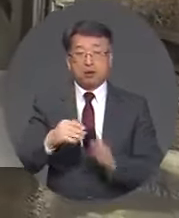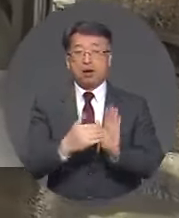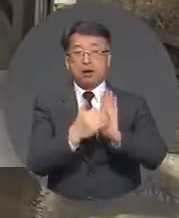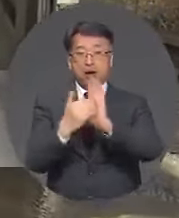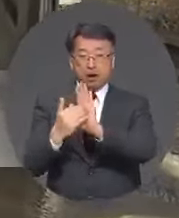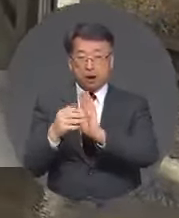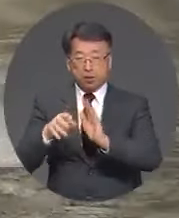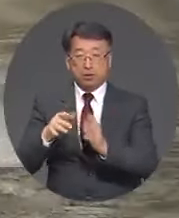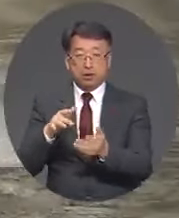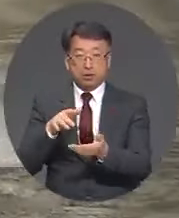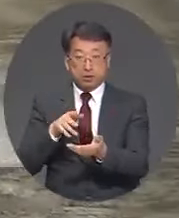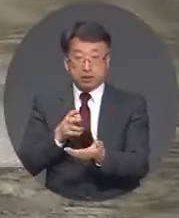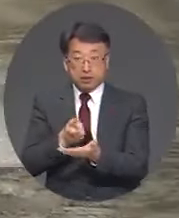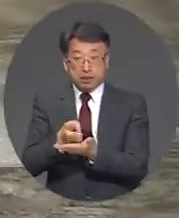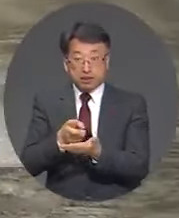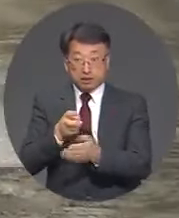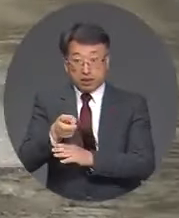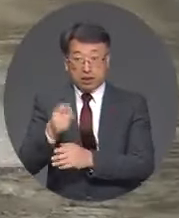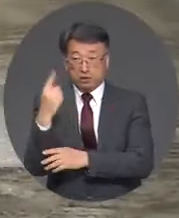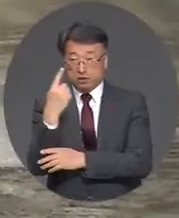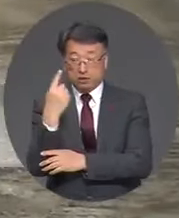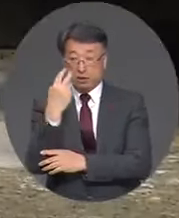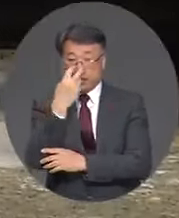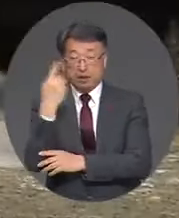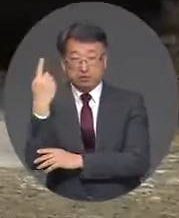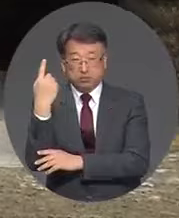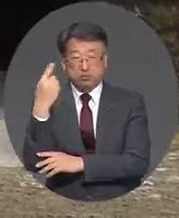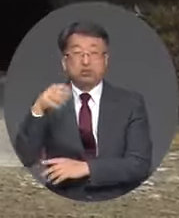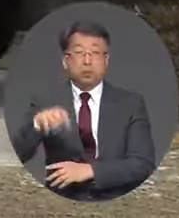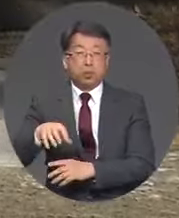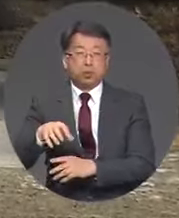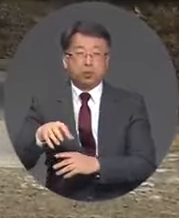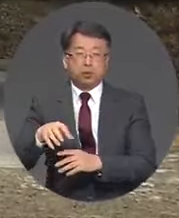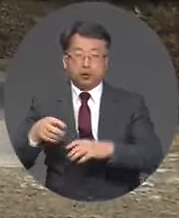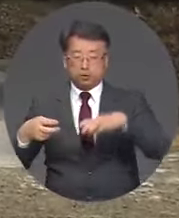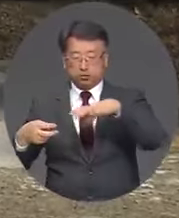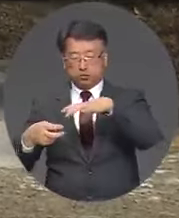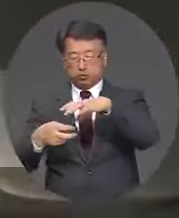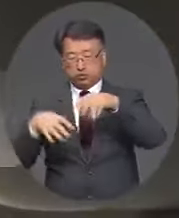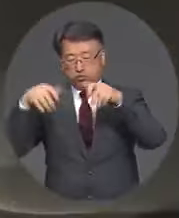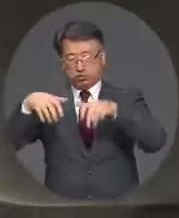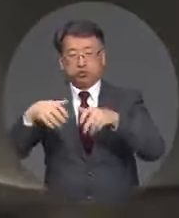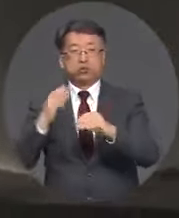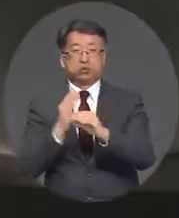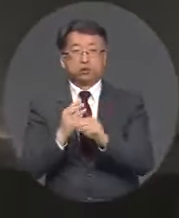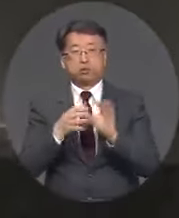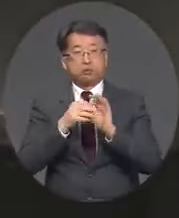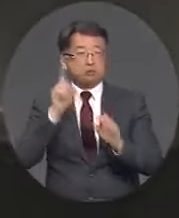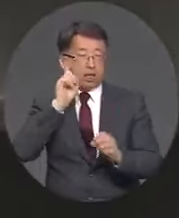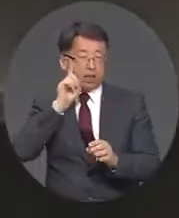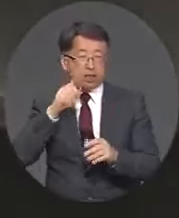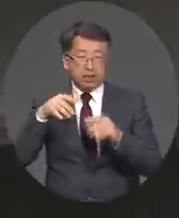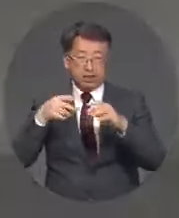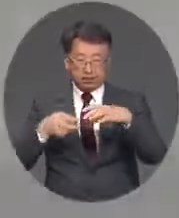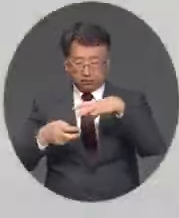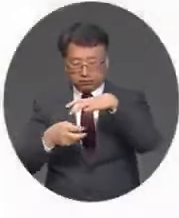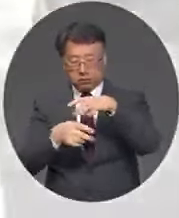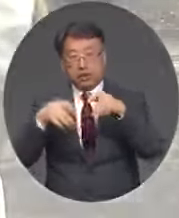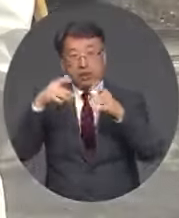있습니다. 경남 20곳에 설치된 거점 소독 시설에서는 축산 시설로 향하는 모든 차량을 매일 소독하고